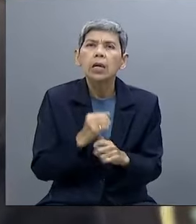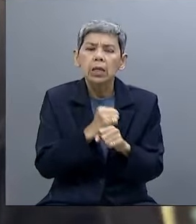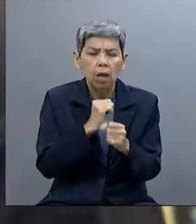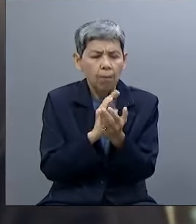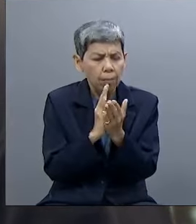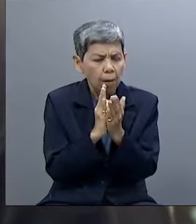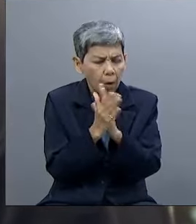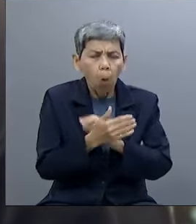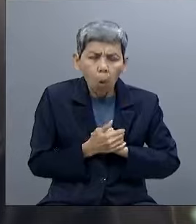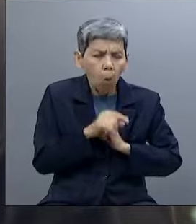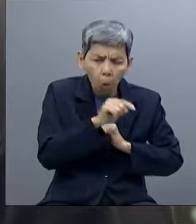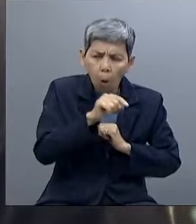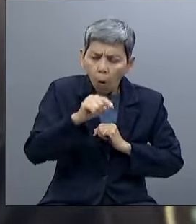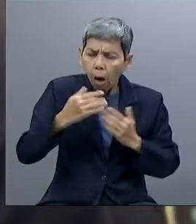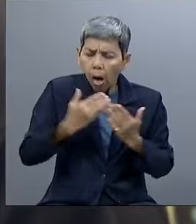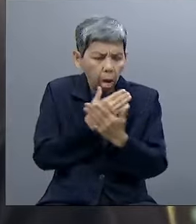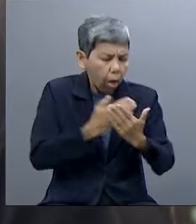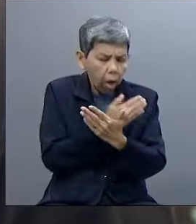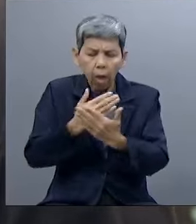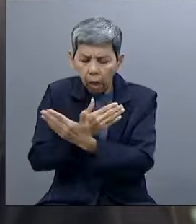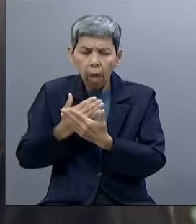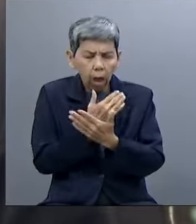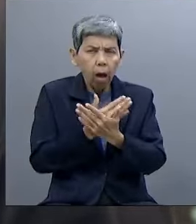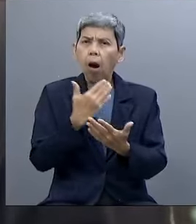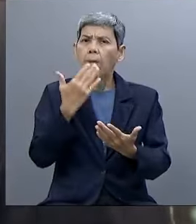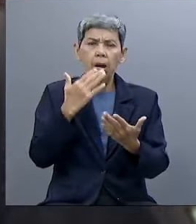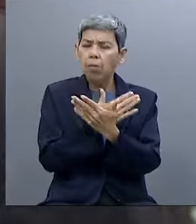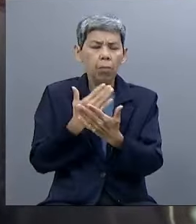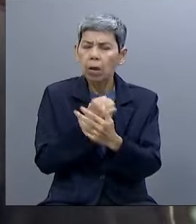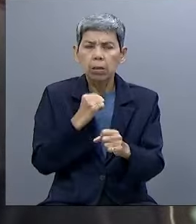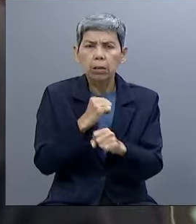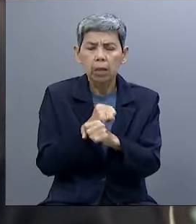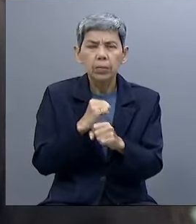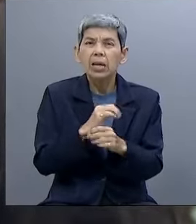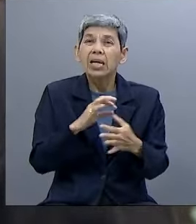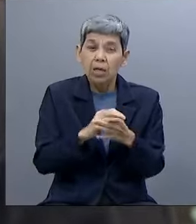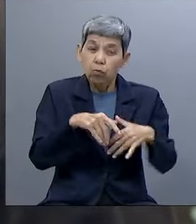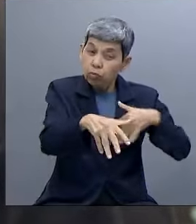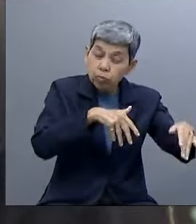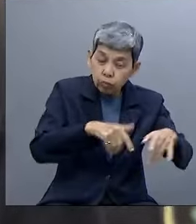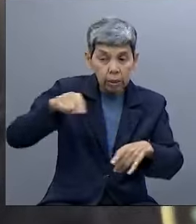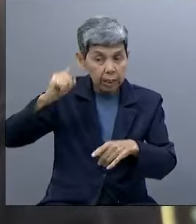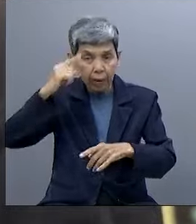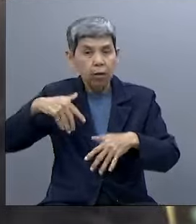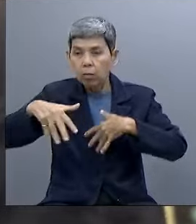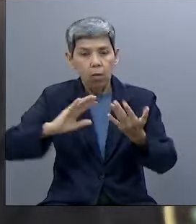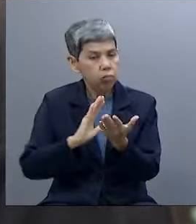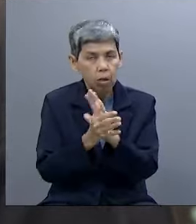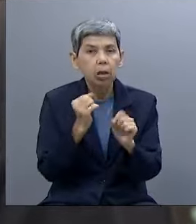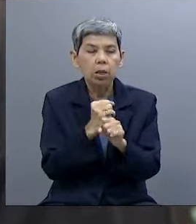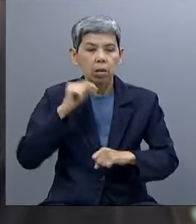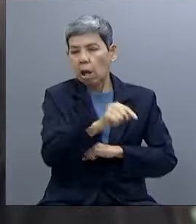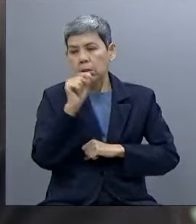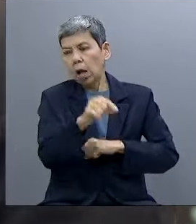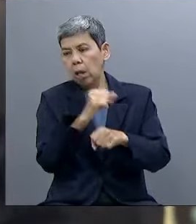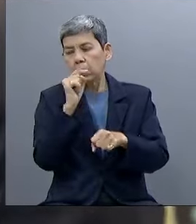าเร็วมากแล้วการเปลี่ยนแปลงมันไม่ได้ถูกพัฒนาร่วมกันโดยคนในชุมชนมาถึงปุ๊บสั่งให้คนในชุ